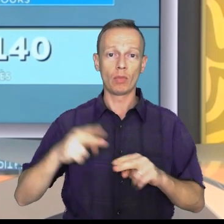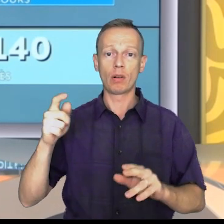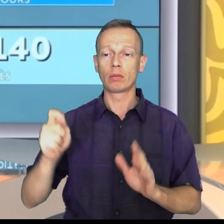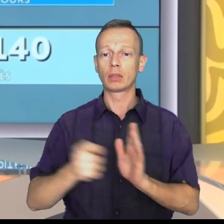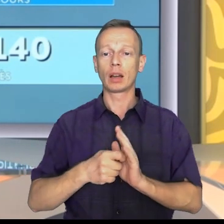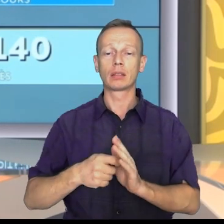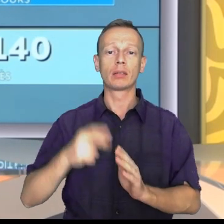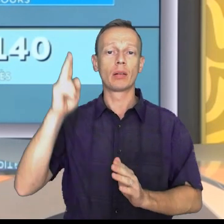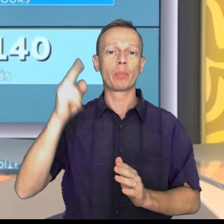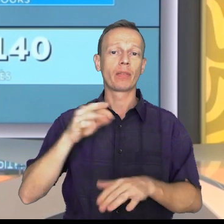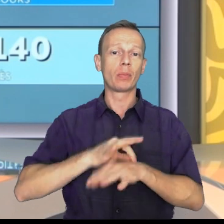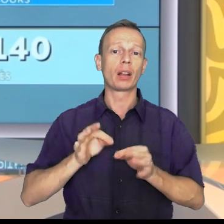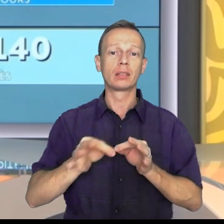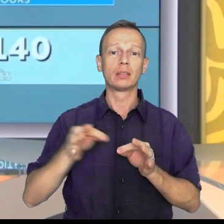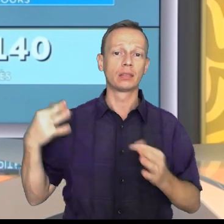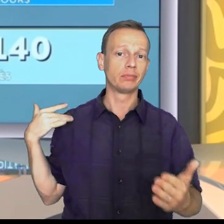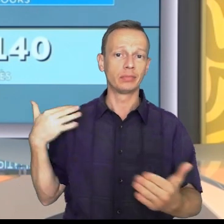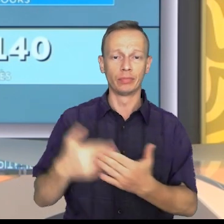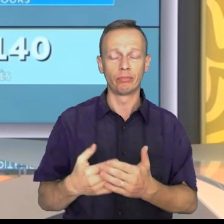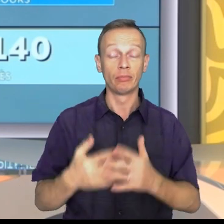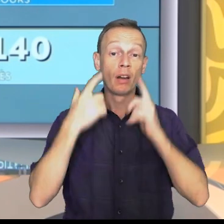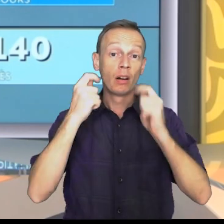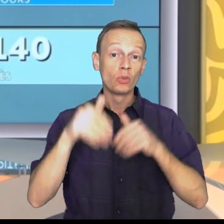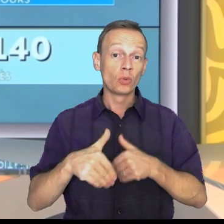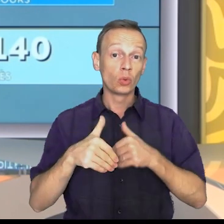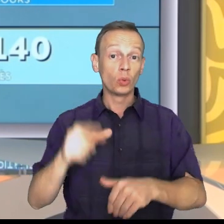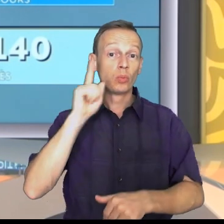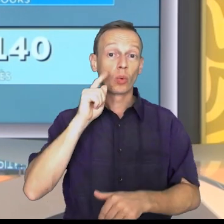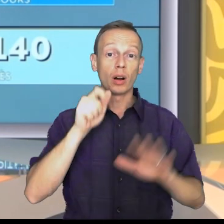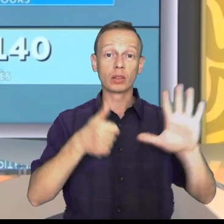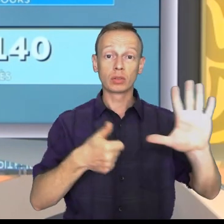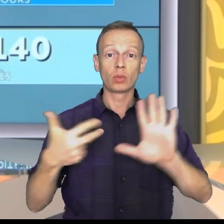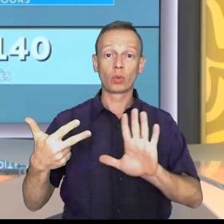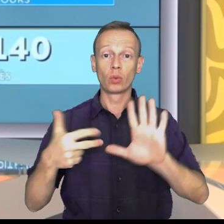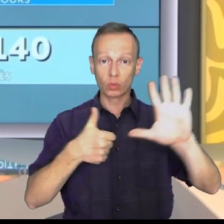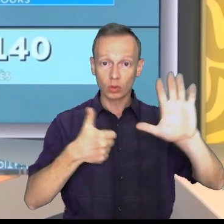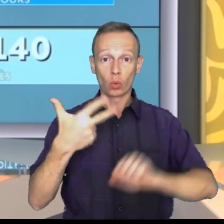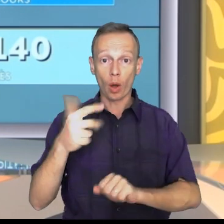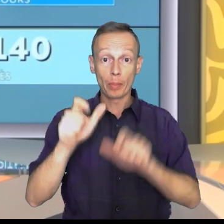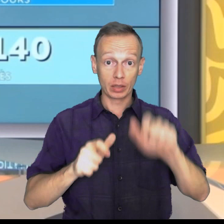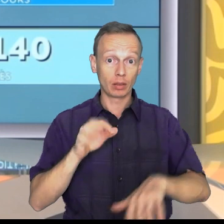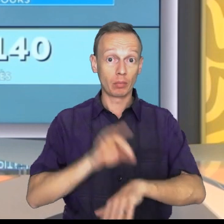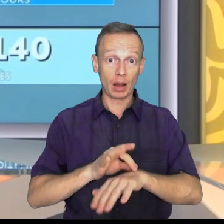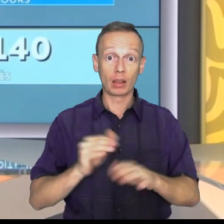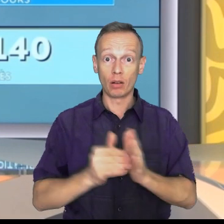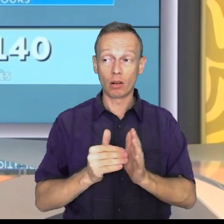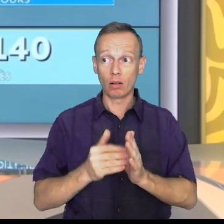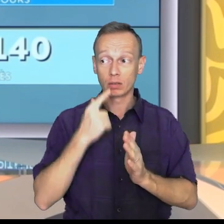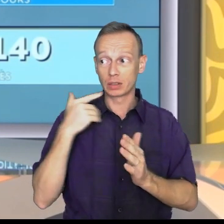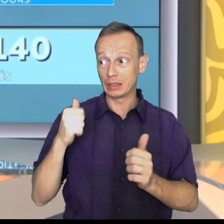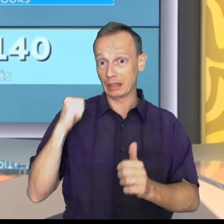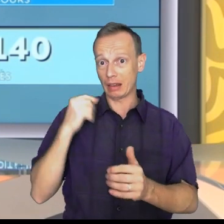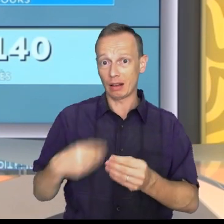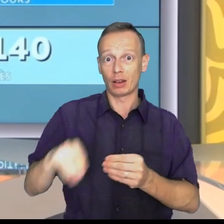depuis le début de l'épidémie. La prudence reste de mise puisque l'on compte 63 cas actifs aujourd'hui, soit 6 de plus